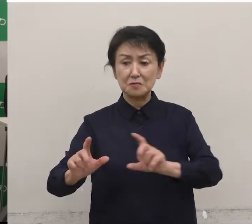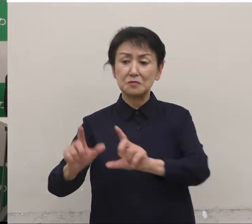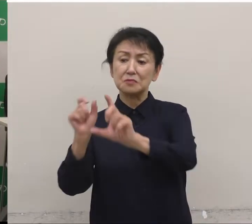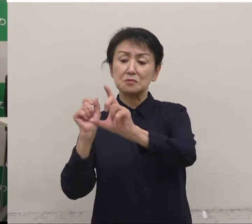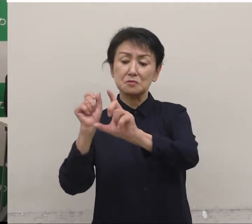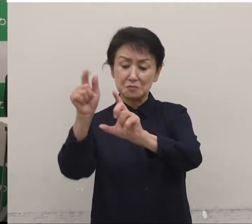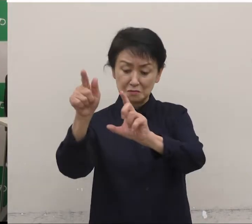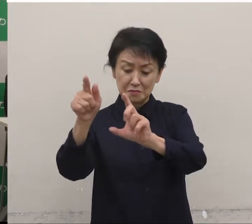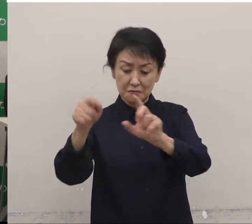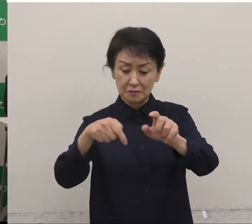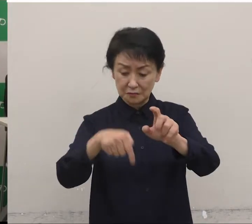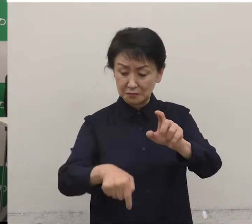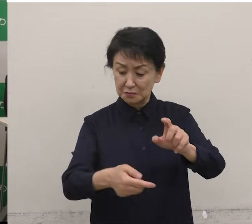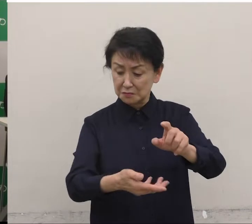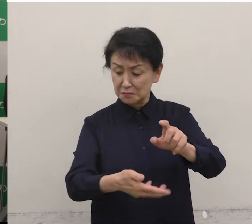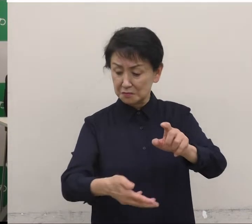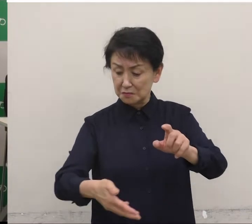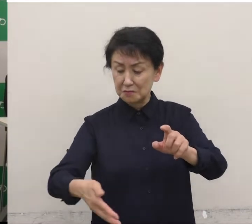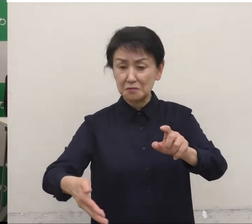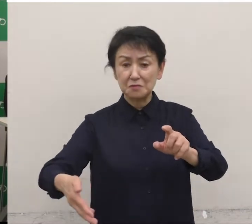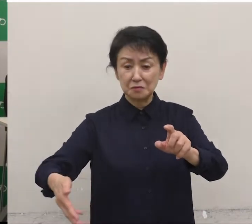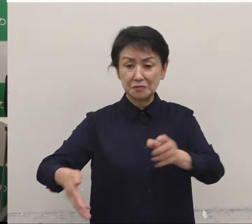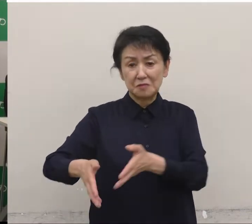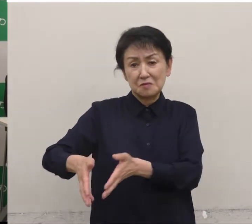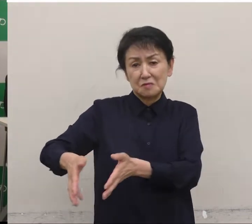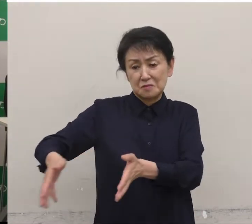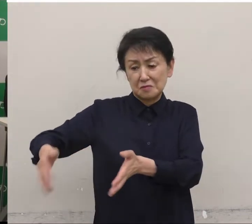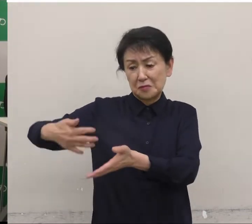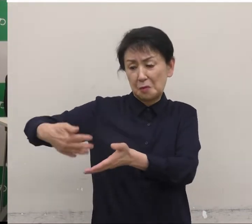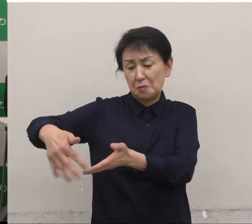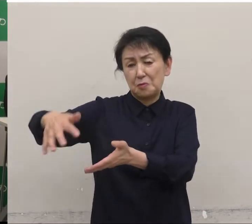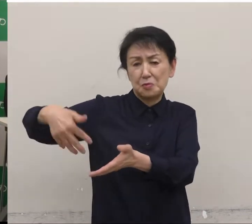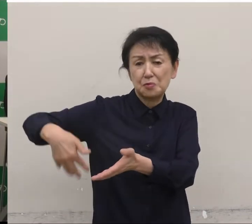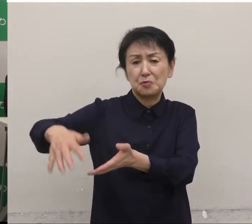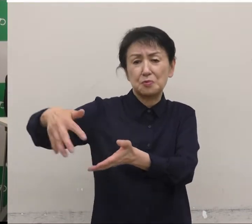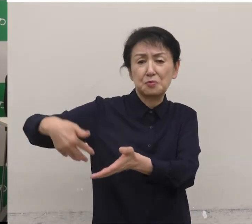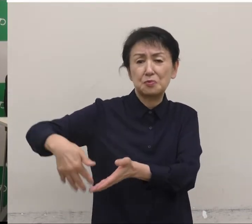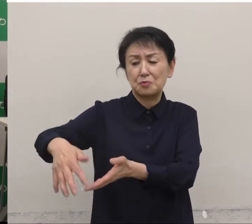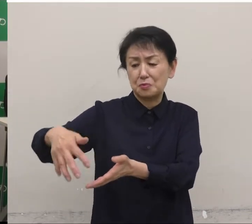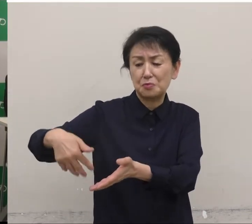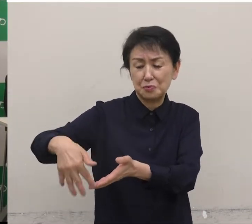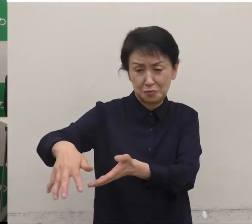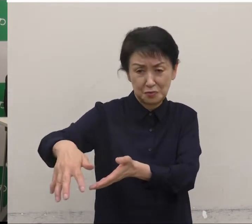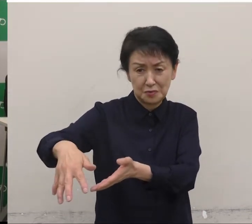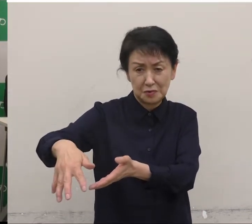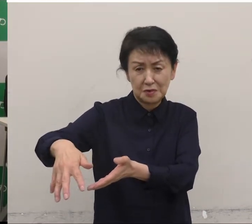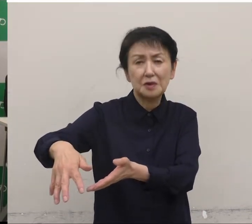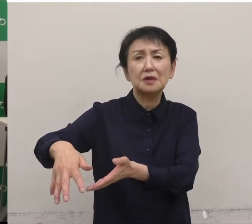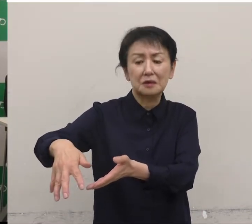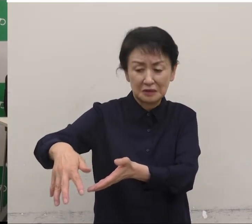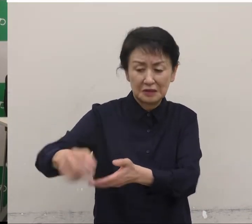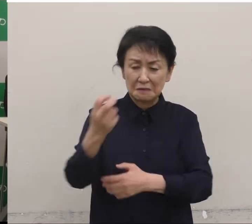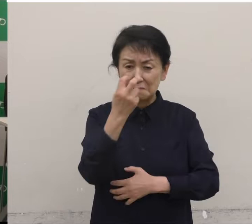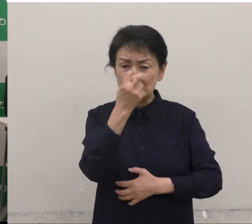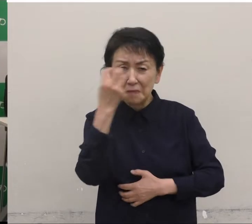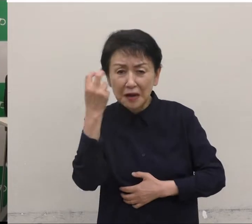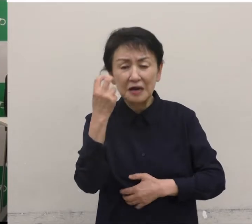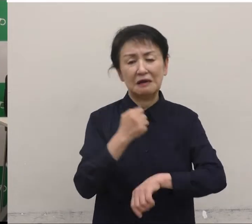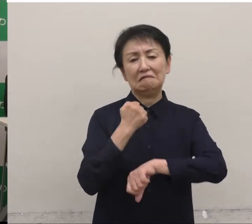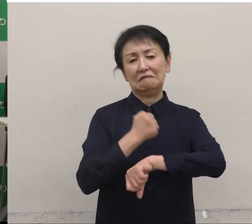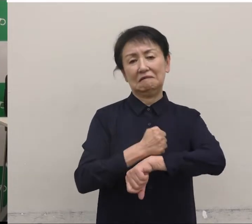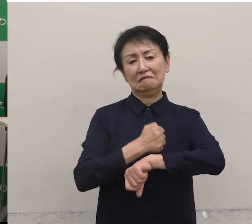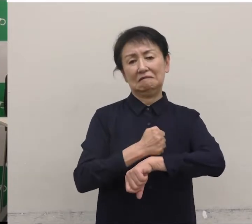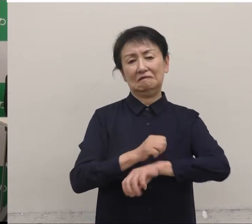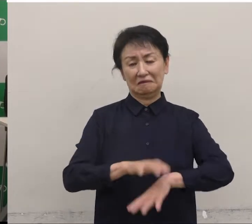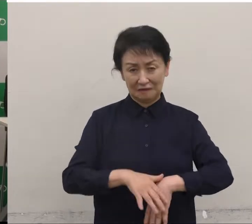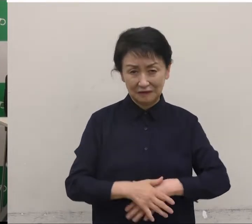して、大きな水路に流れ出ていたということの中で発見するのが非常に困難な状況でありました